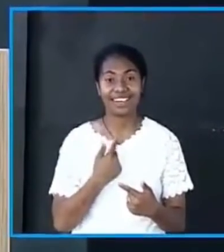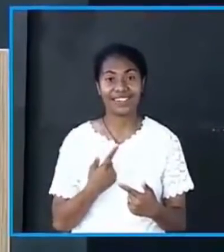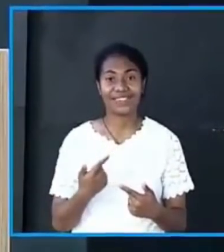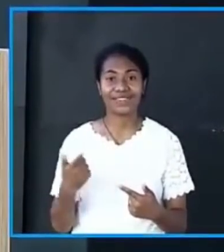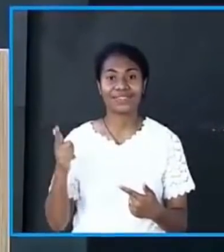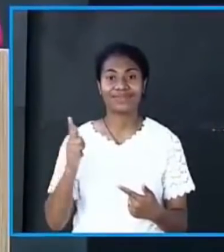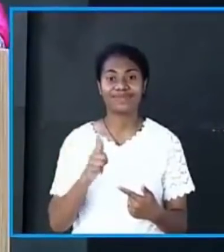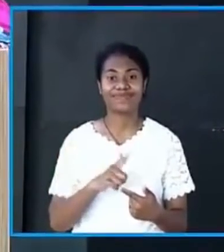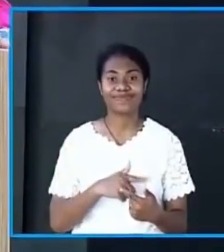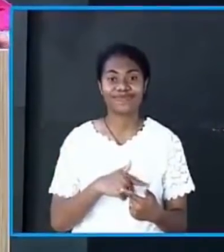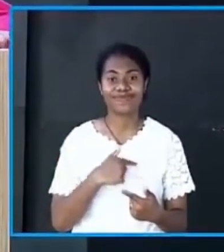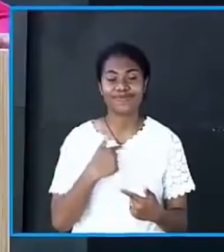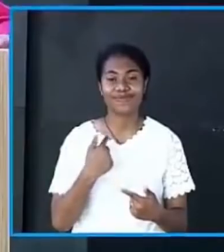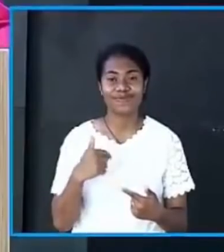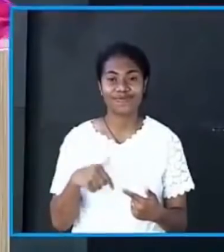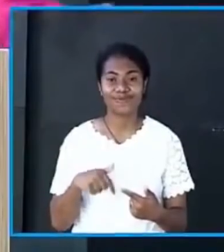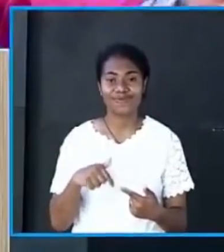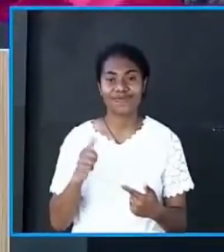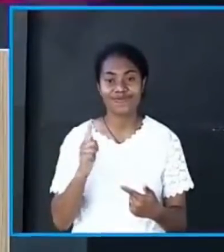lalu